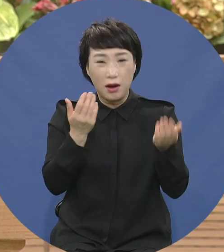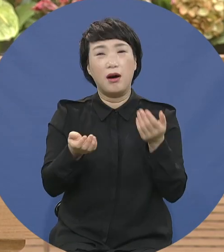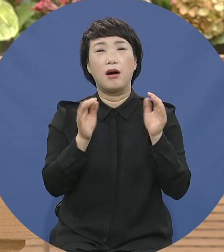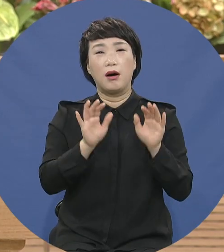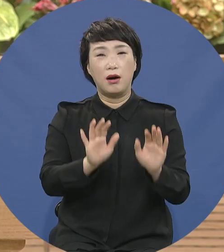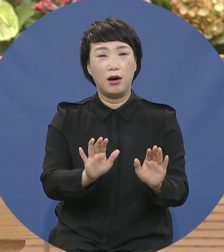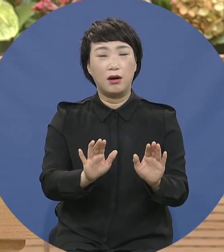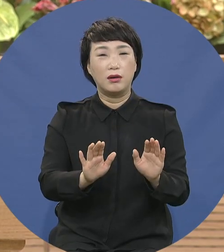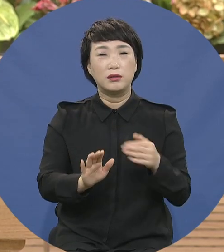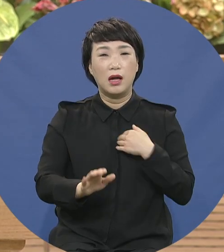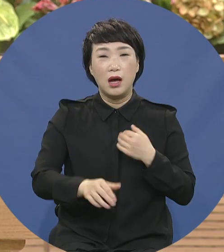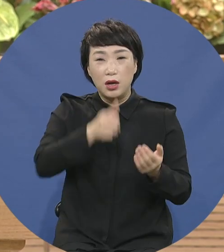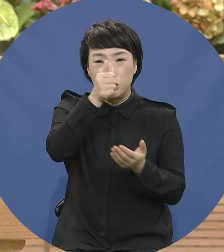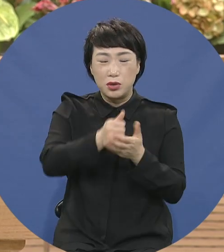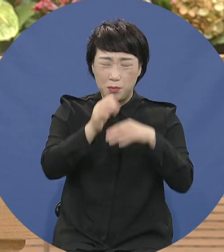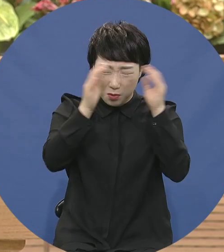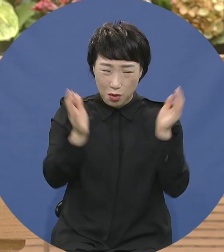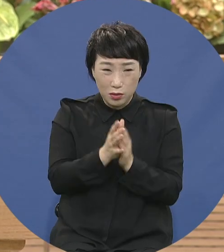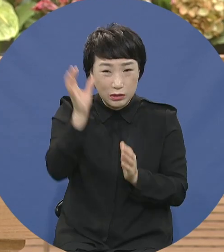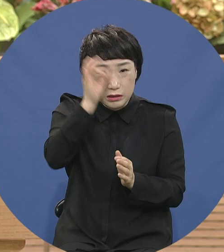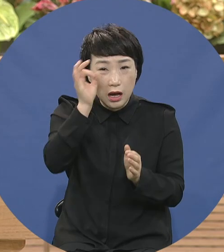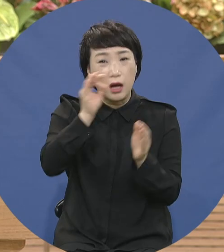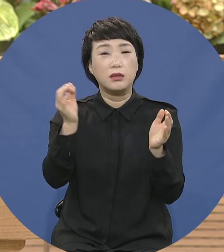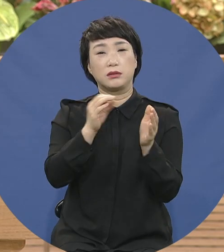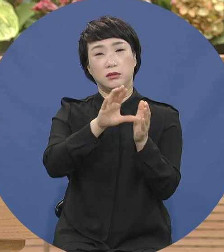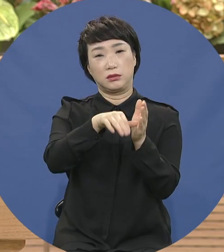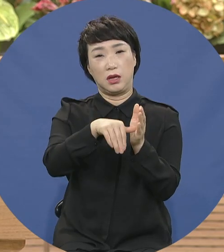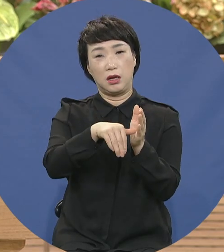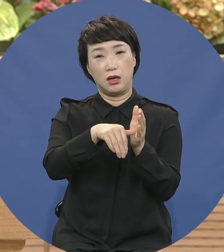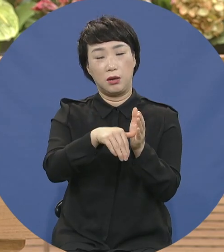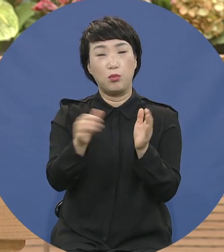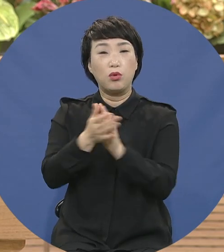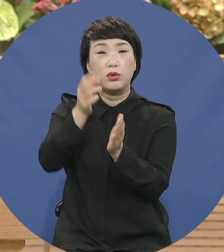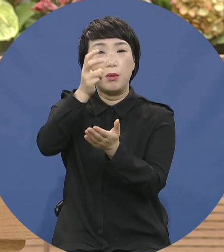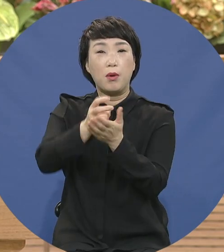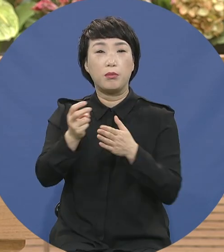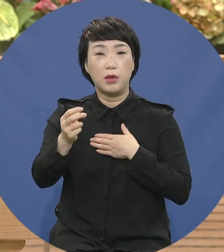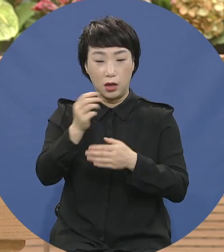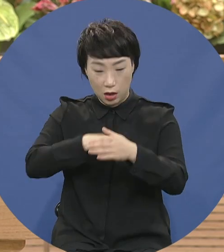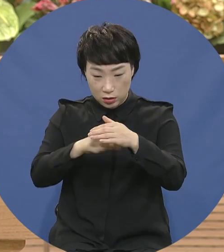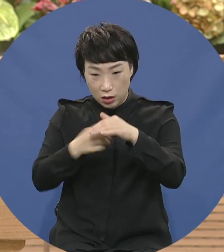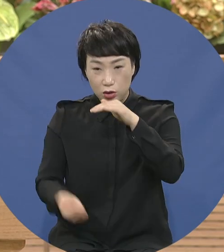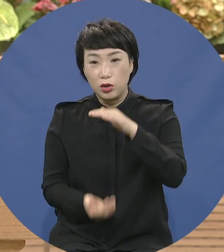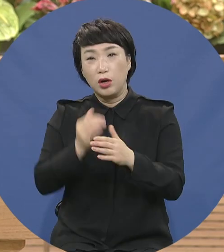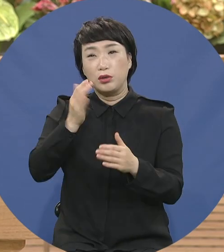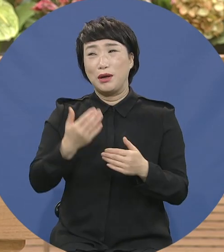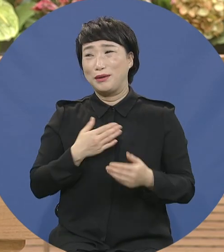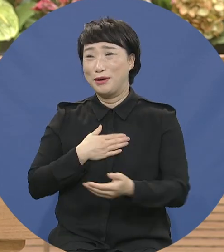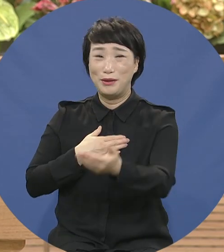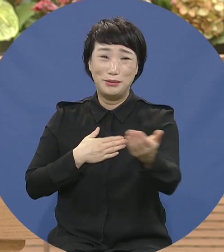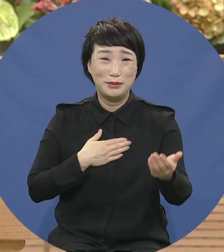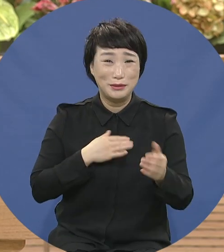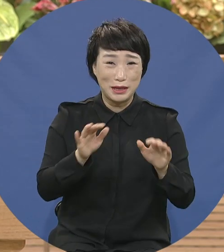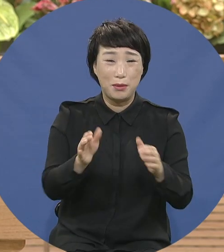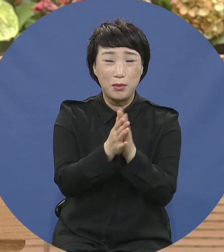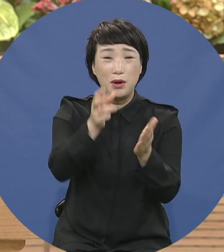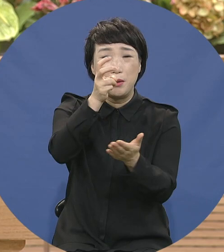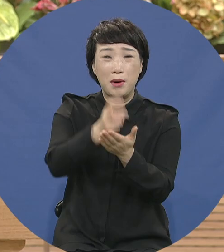드러내서 죄를 다 찾을 때 율법이 내게 이루어집니다. 여러분들은 율법은